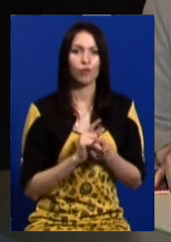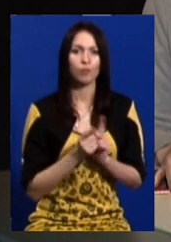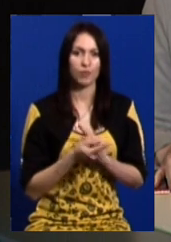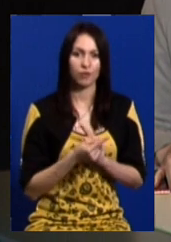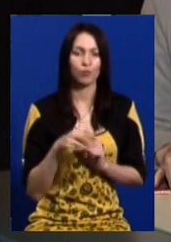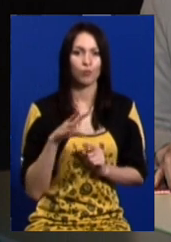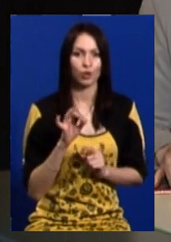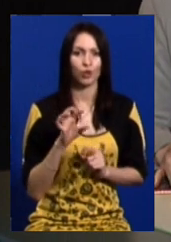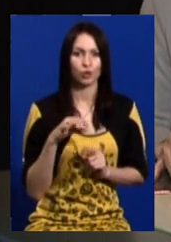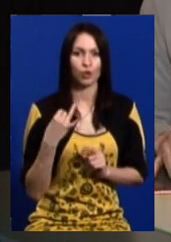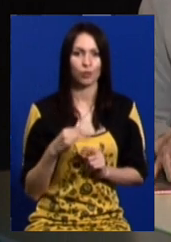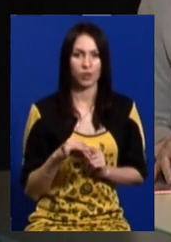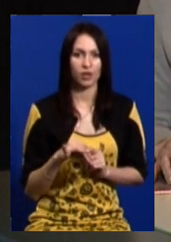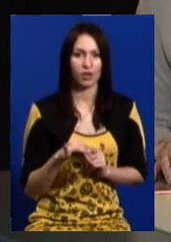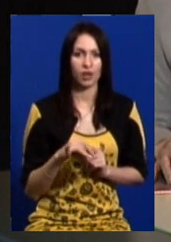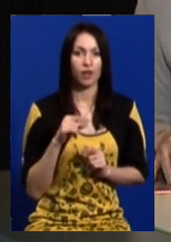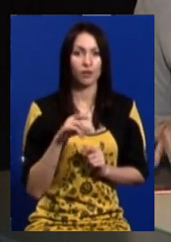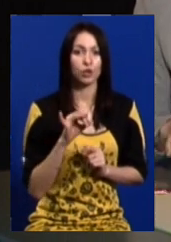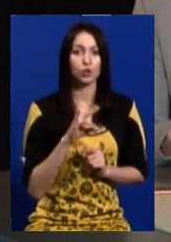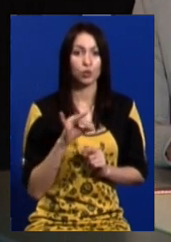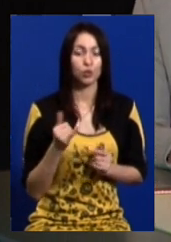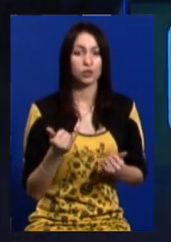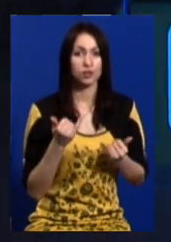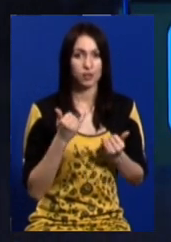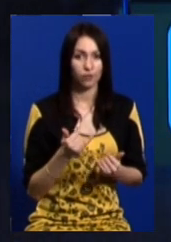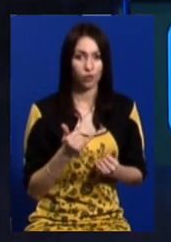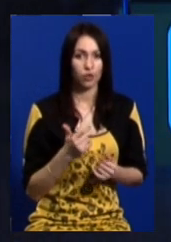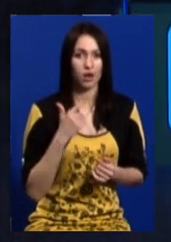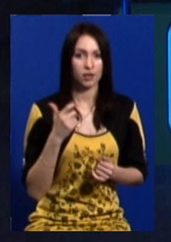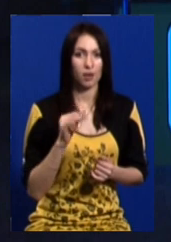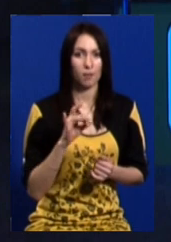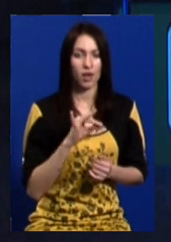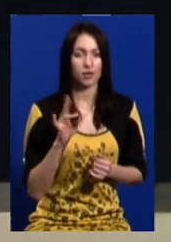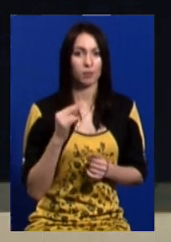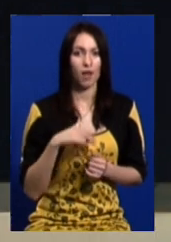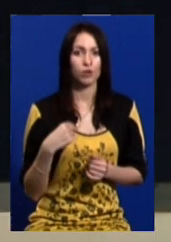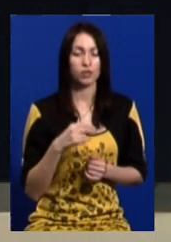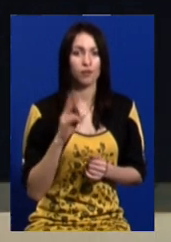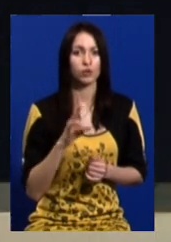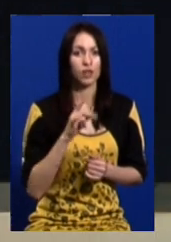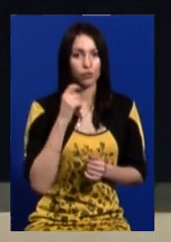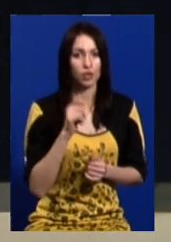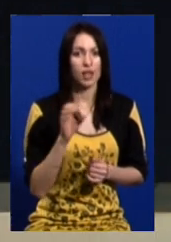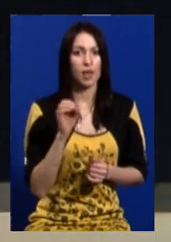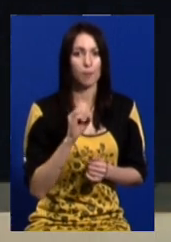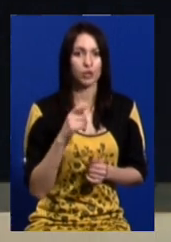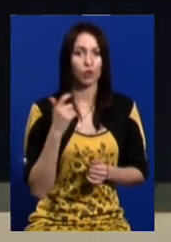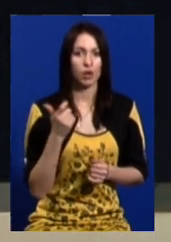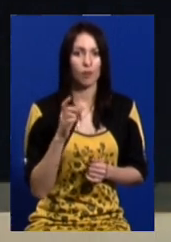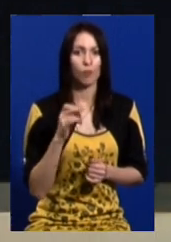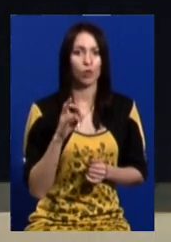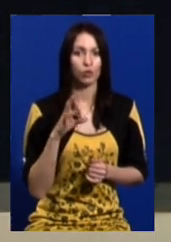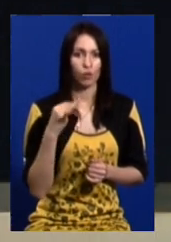перекладає Моніка Соробей. Гість студії сьогодні – архієрей Харківської єпархії Православної церкви України, єпископ Харківський і